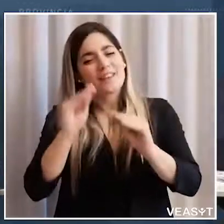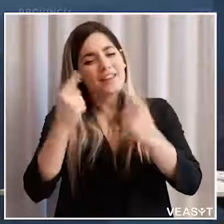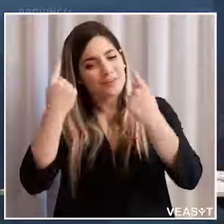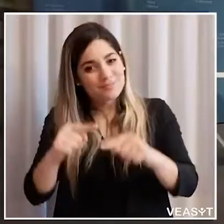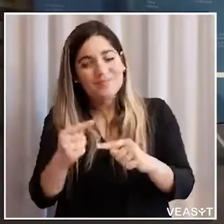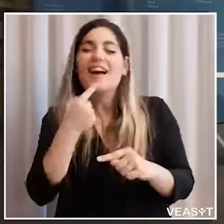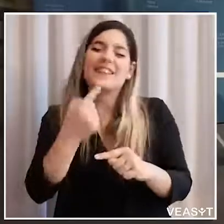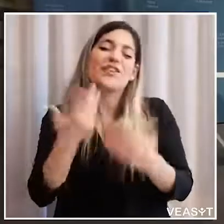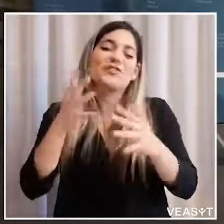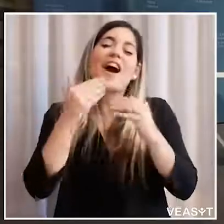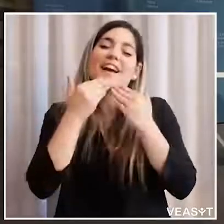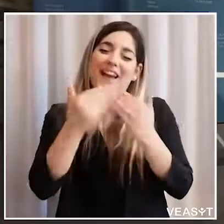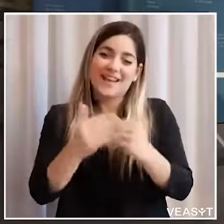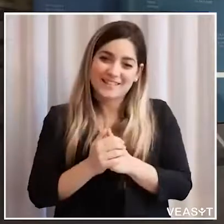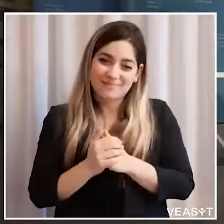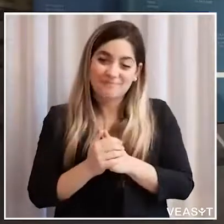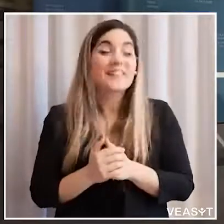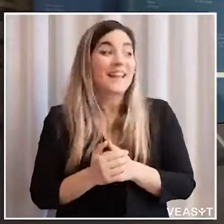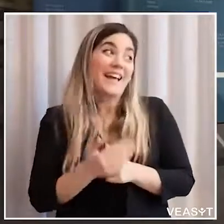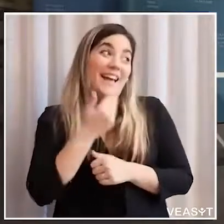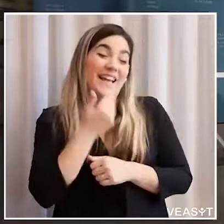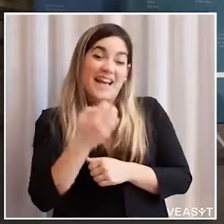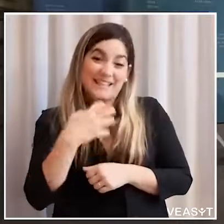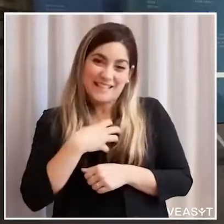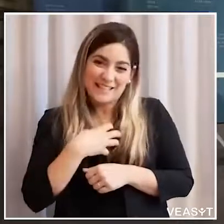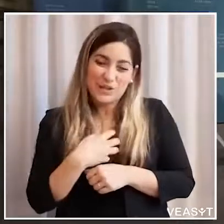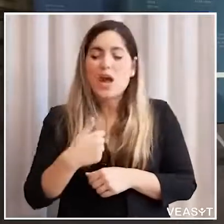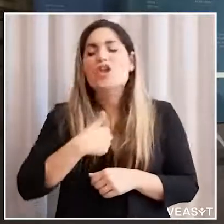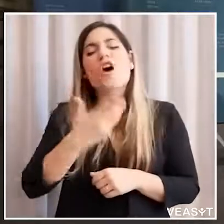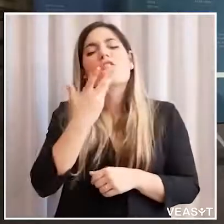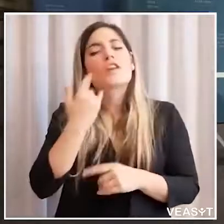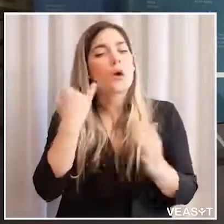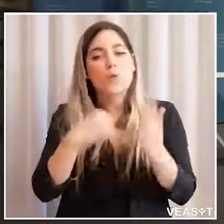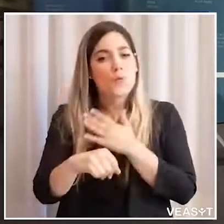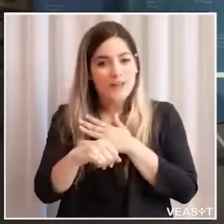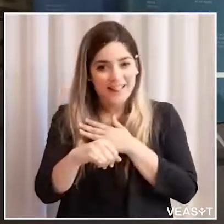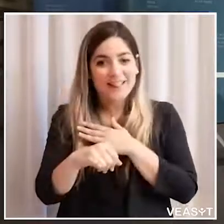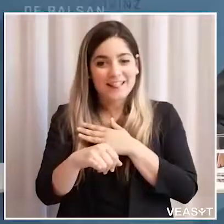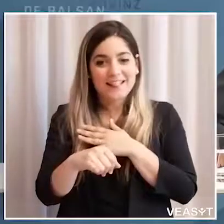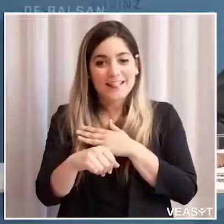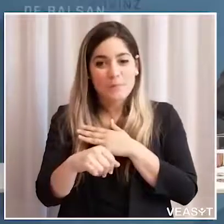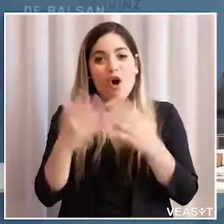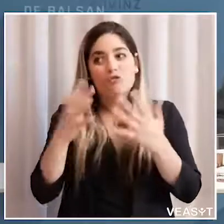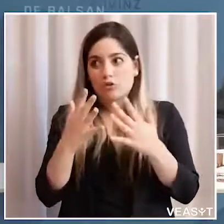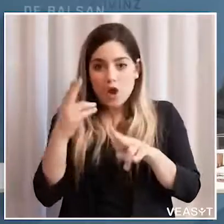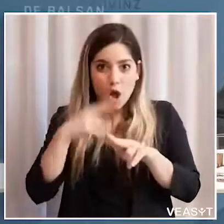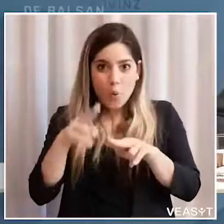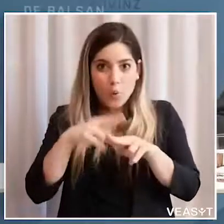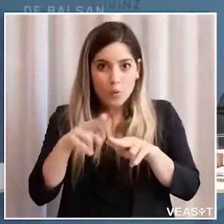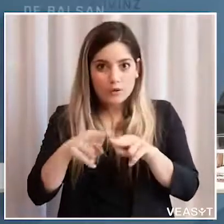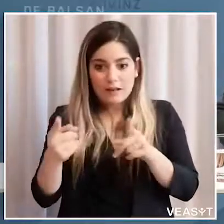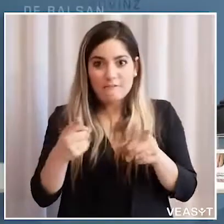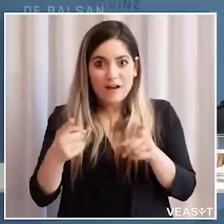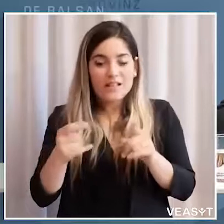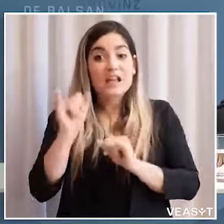agazzi sì ringrazio l'assessore vorrei fare un ultimo cenno a quanto sia stato